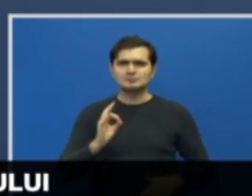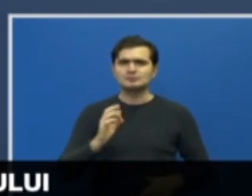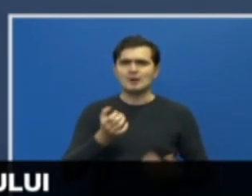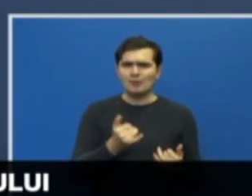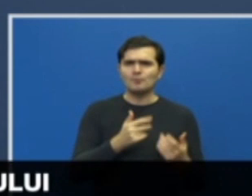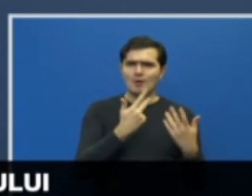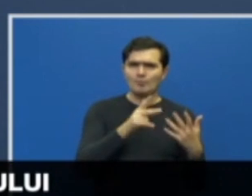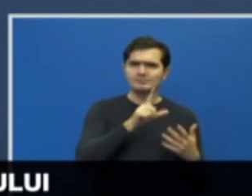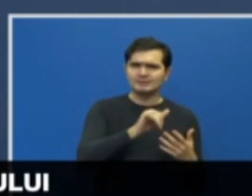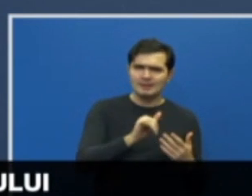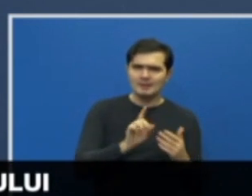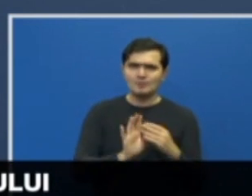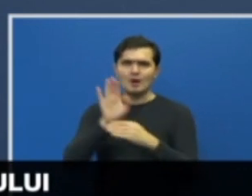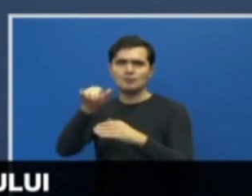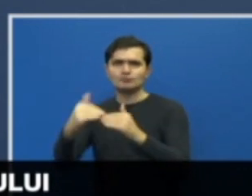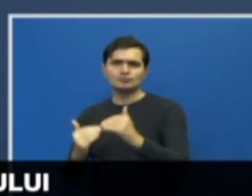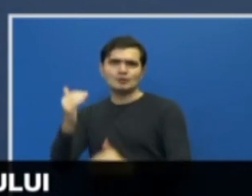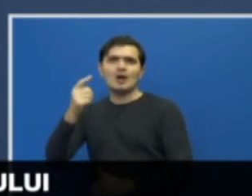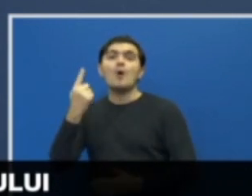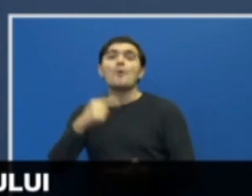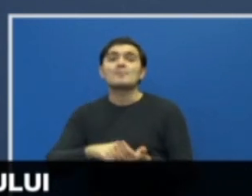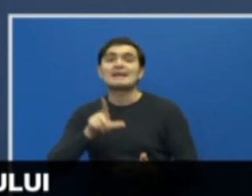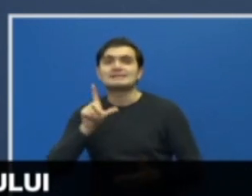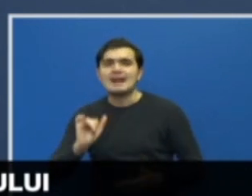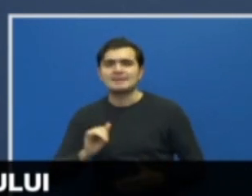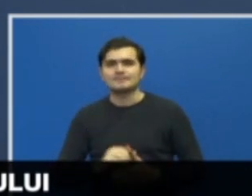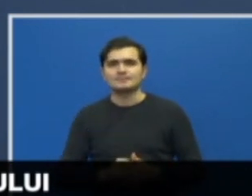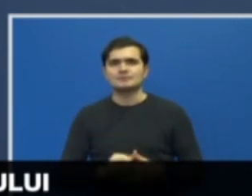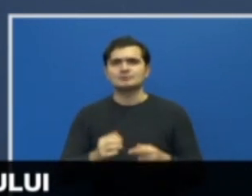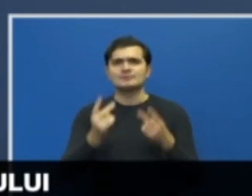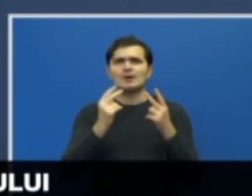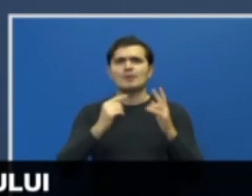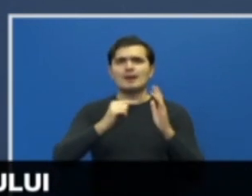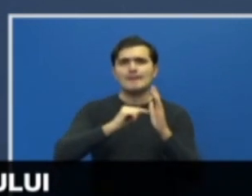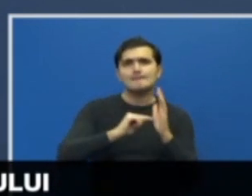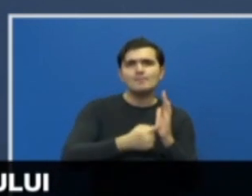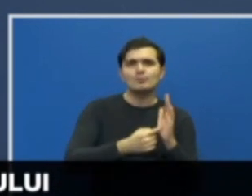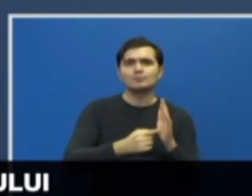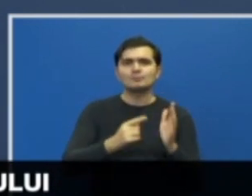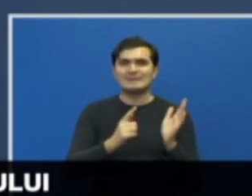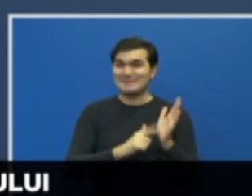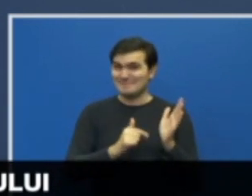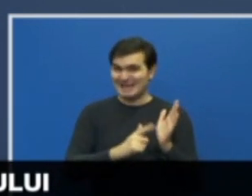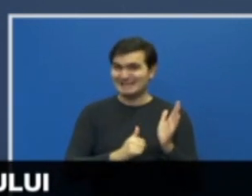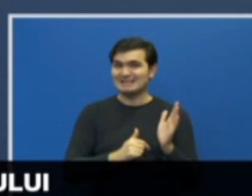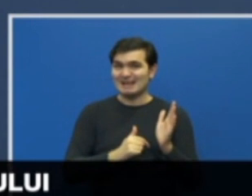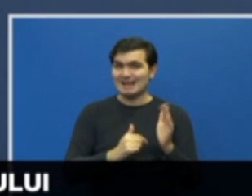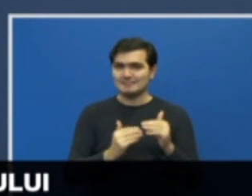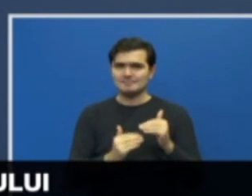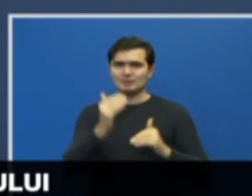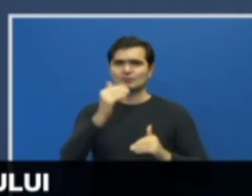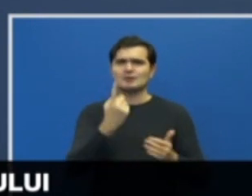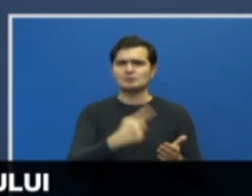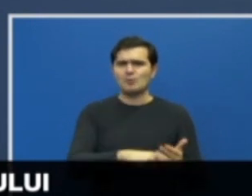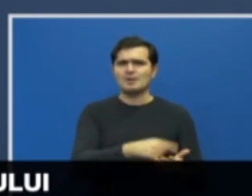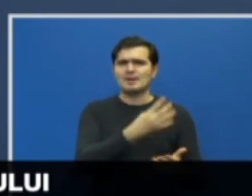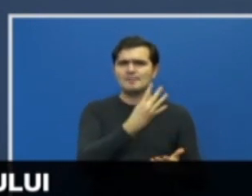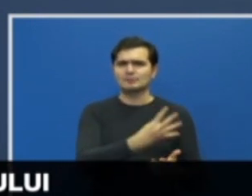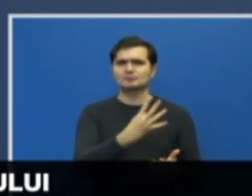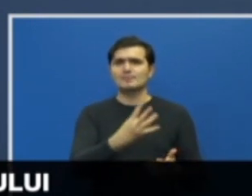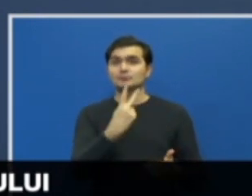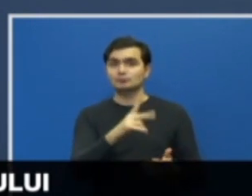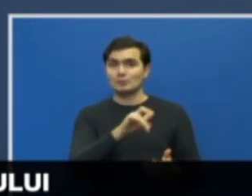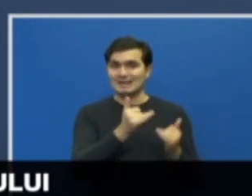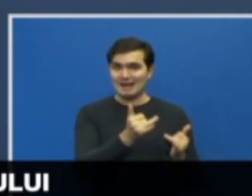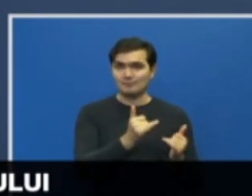lei ajunge la valoarea de 1000 de lei, iar valoarea punctului de pensie se majorează de la 1442